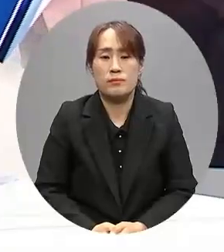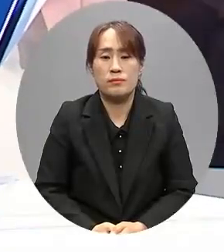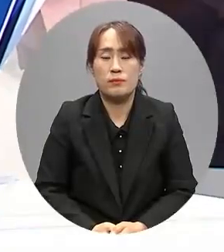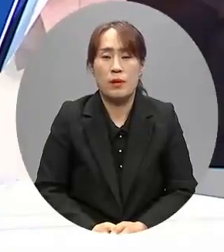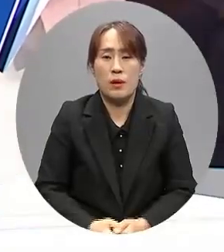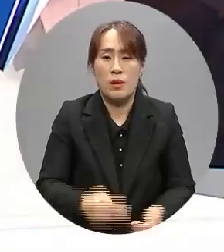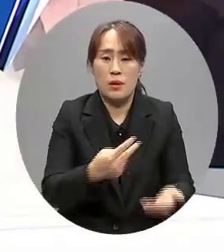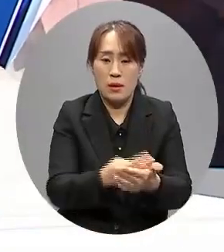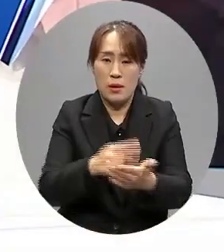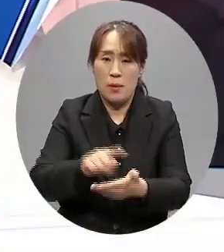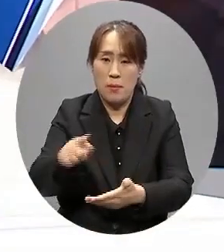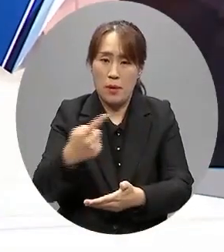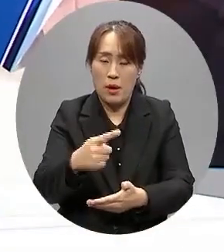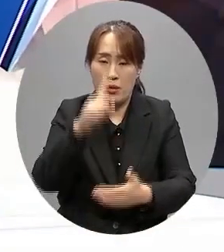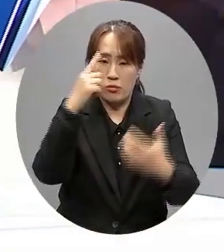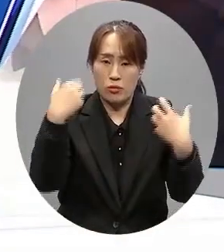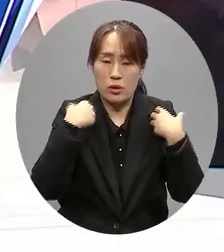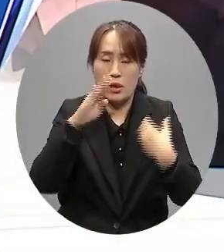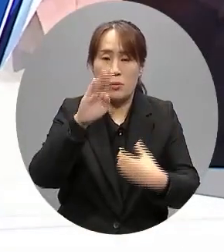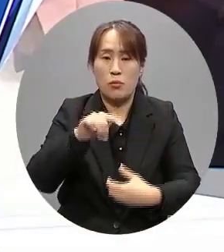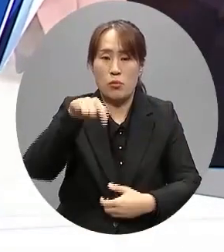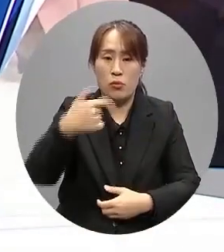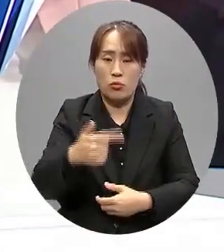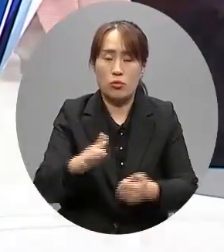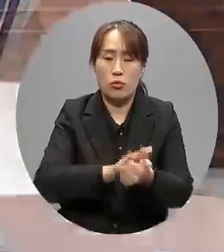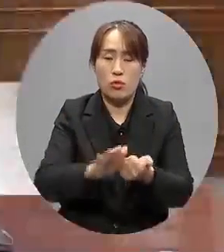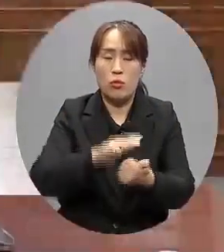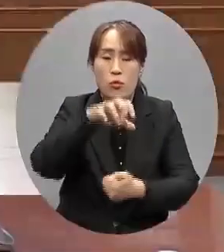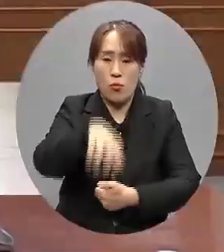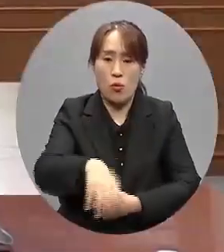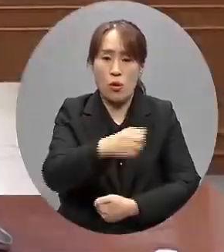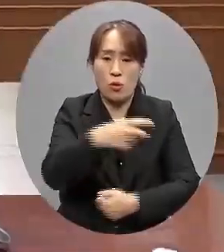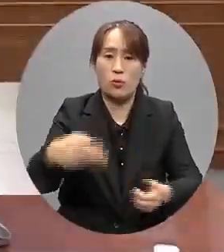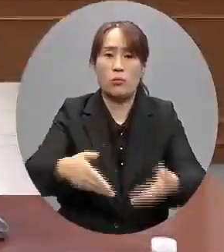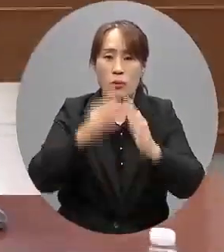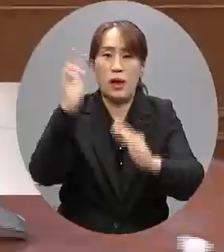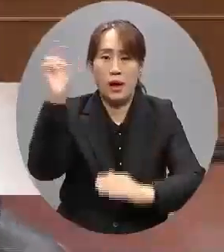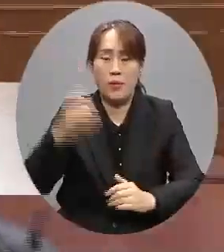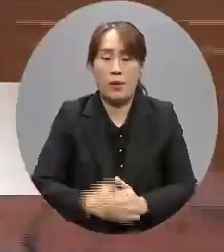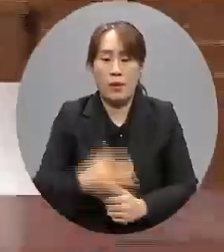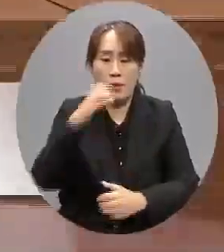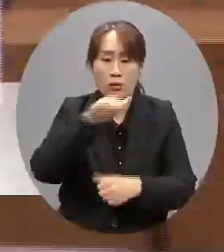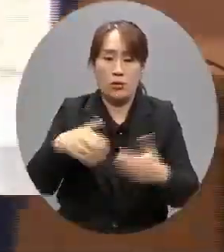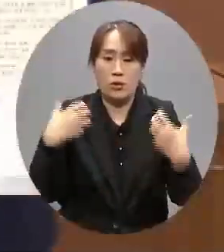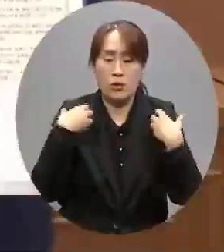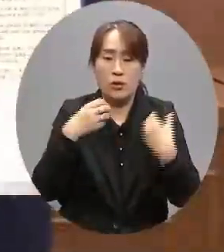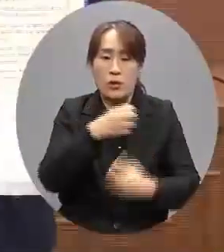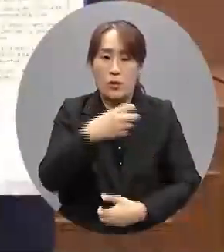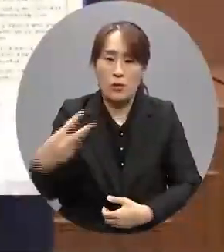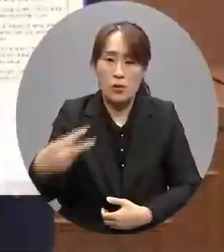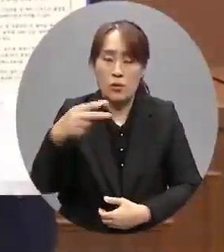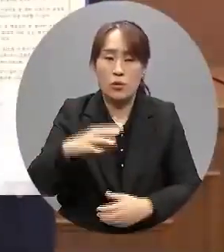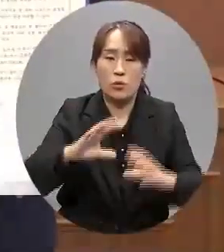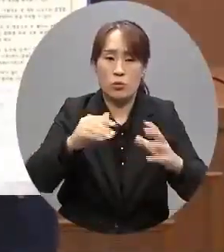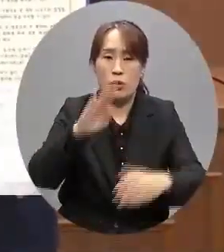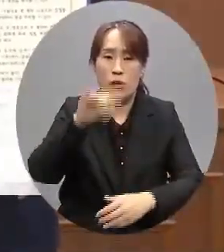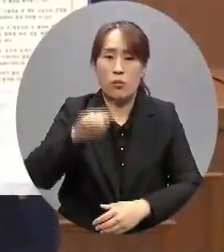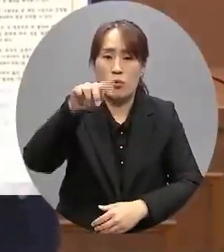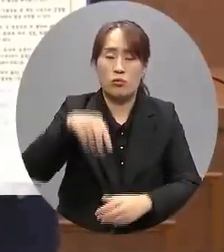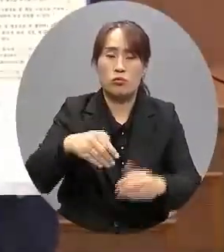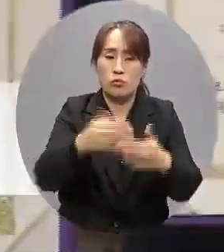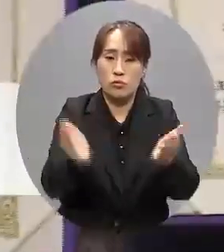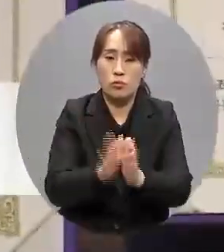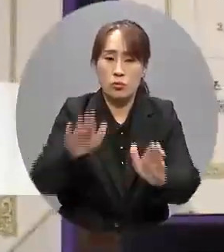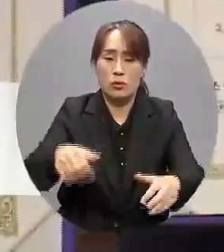백병산 규모의 국립 보훈 요양원이 영동군에 들어섭니다 충북도와 영동군 국가 보훈부